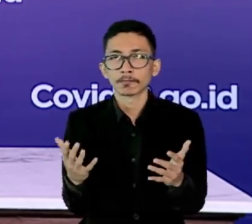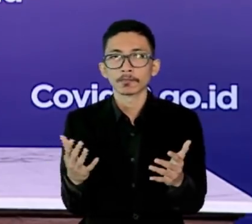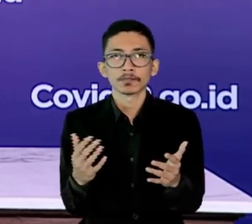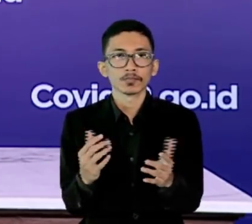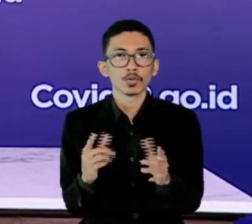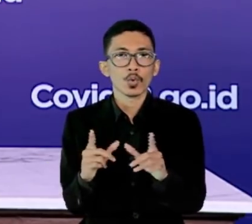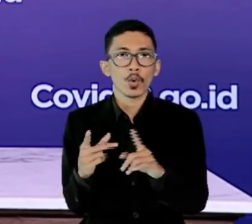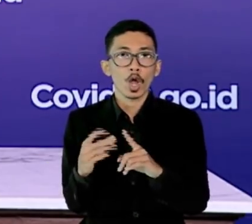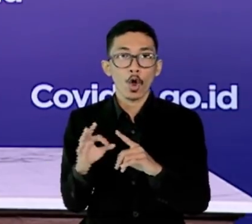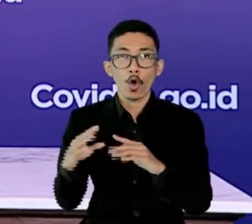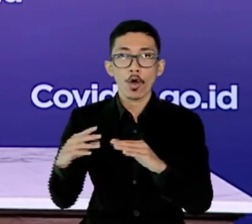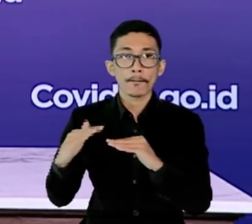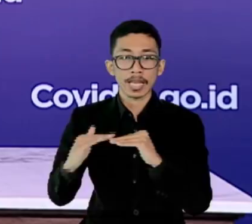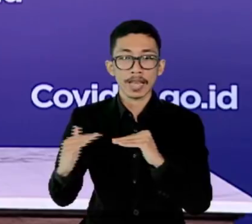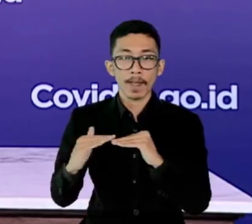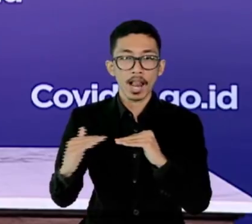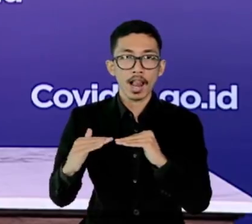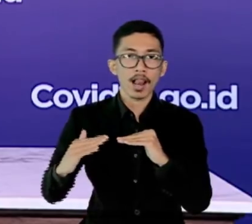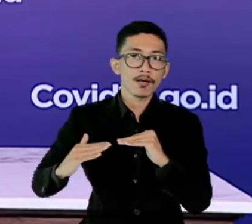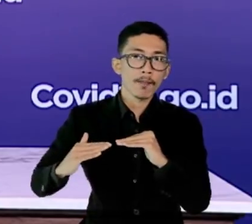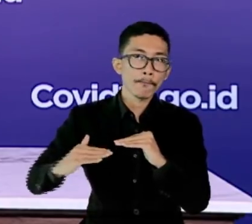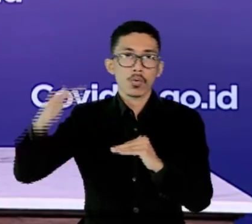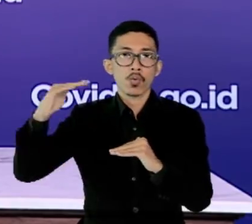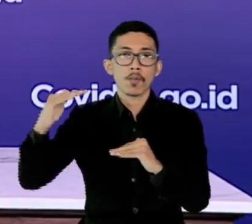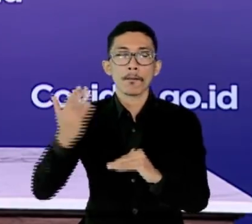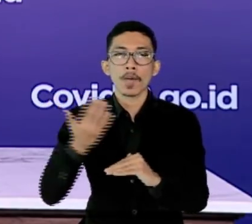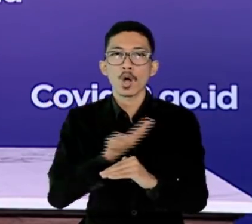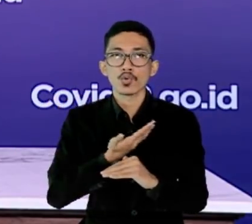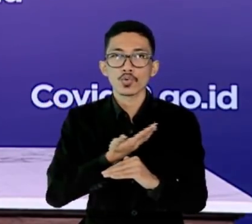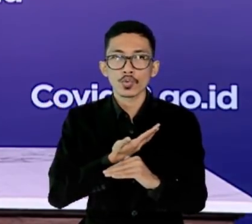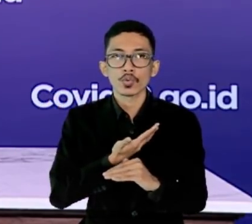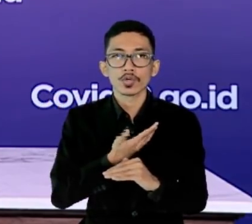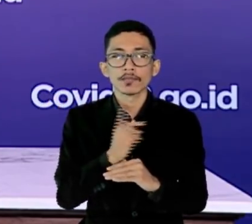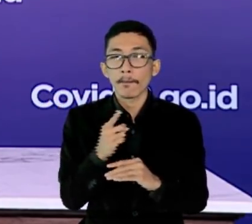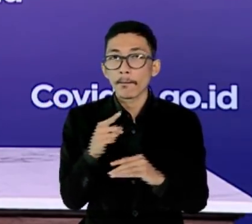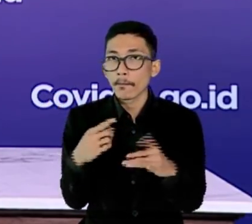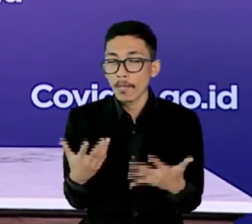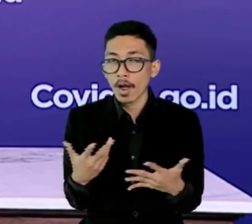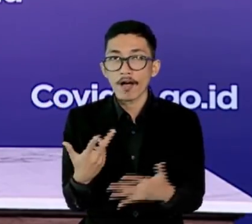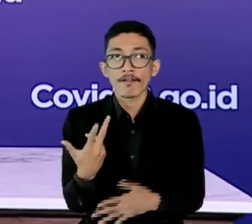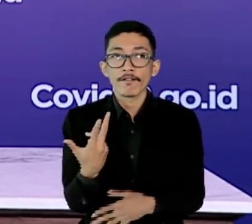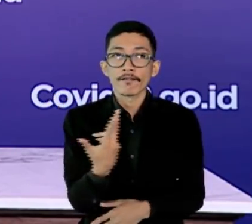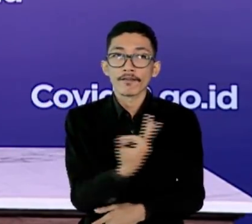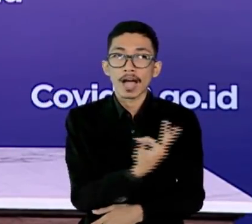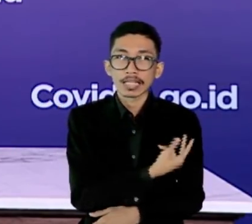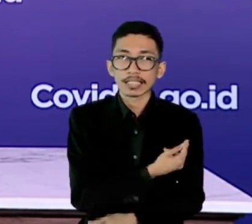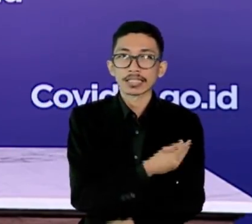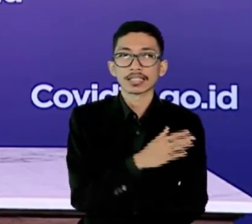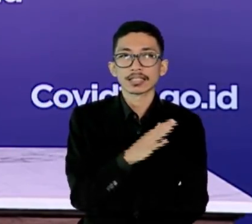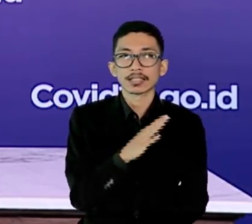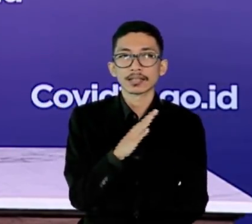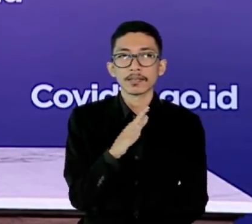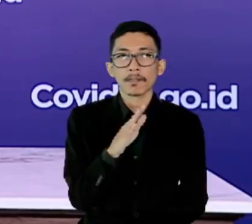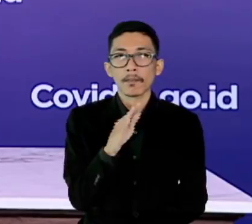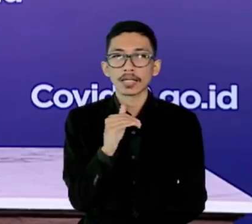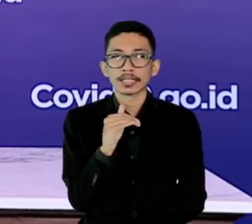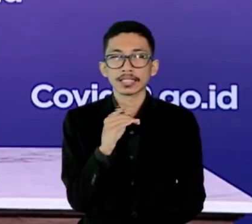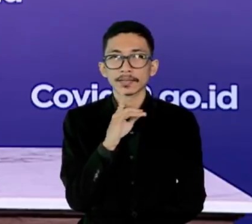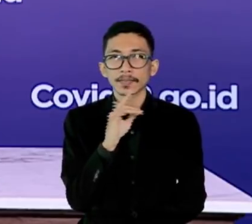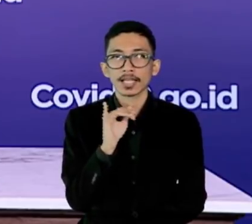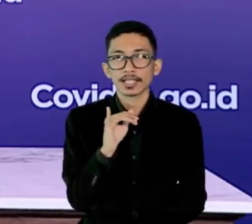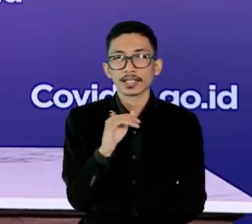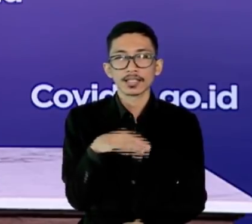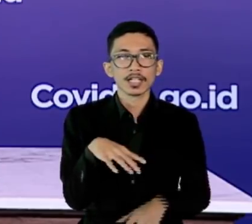standar minimal cakupan vaksinasi di komunitas karena efektivitas vaksin yang masih di atas ambang minimal yaitu lebih